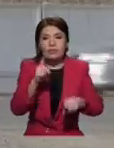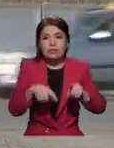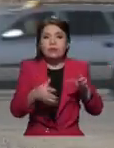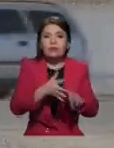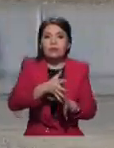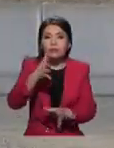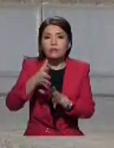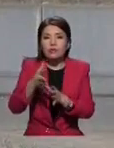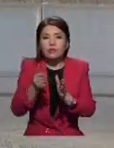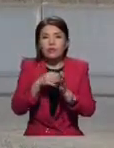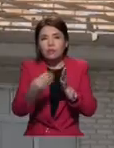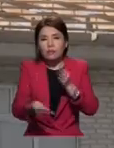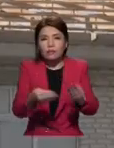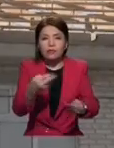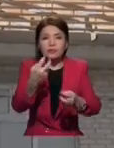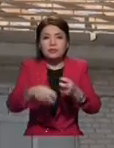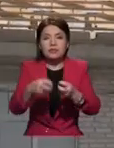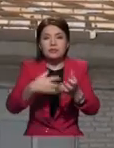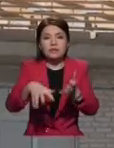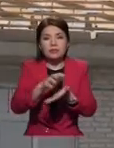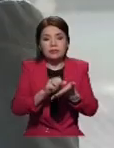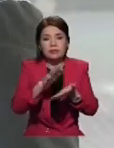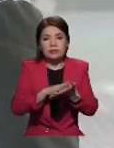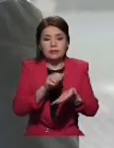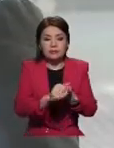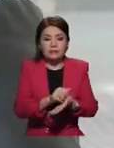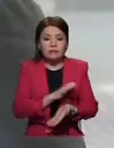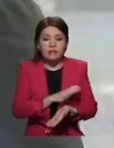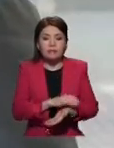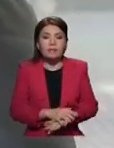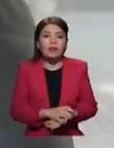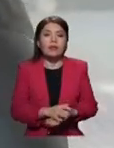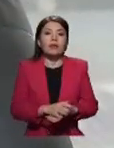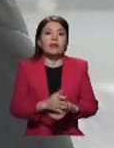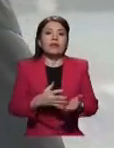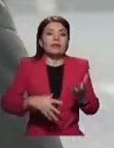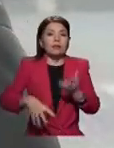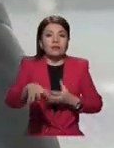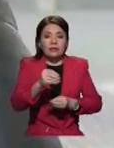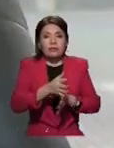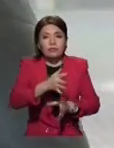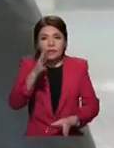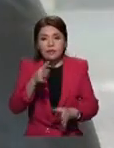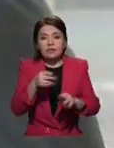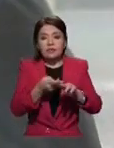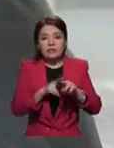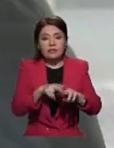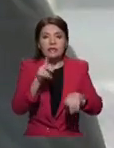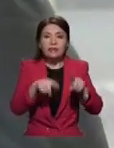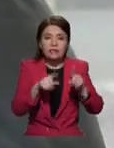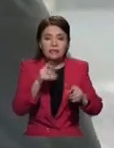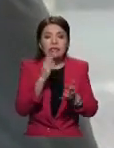сыртқы беттері мен шатырлары желге шыдас бермей опырылған. 5 ғимараттың сыртқы қасбеттерінен кейбір